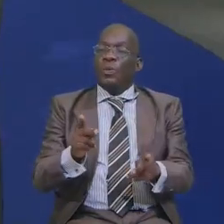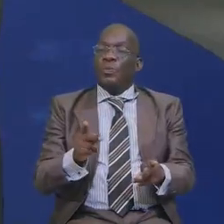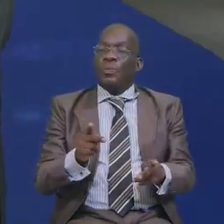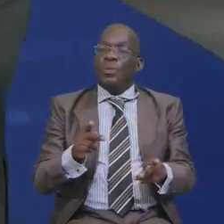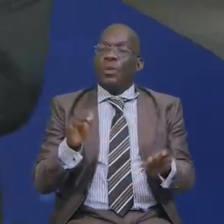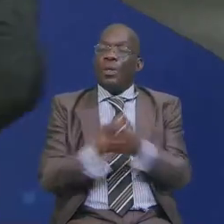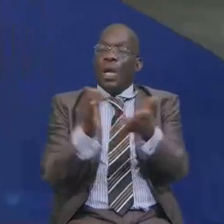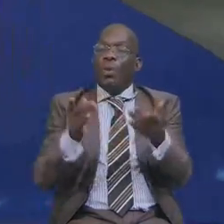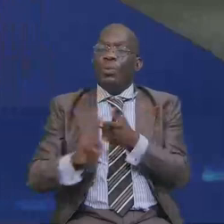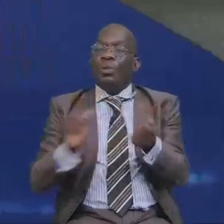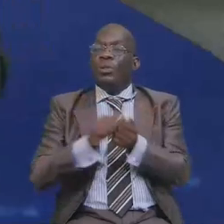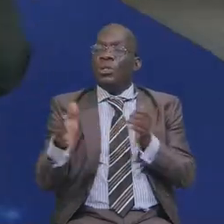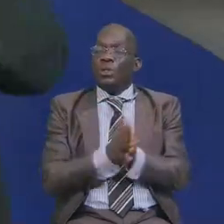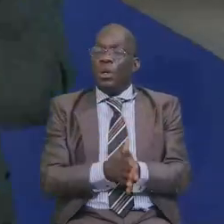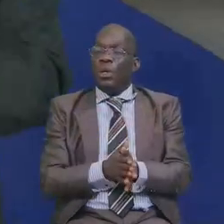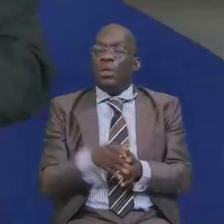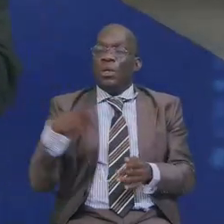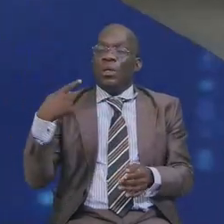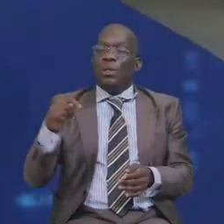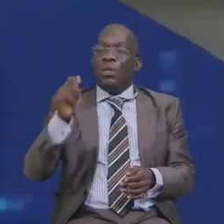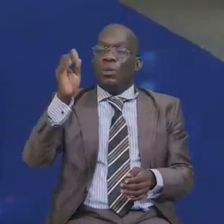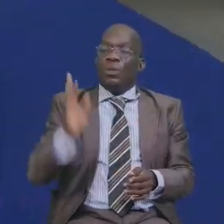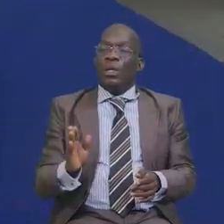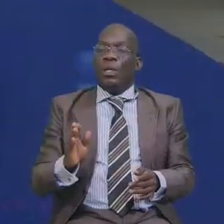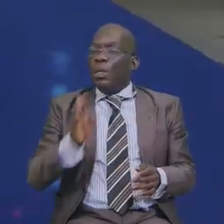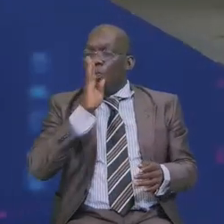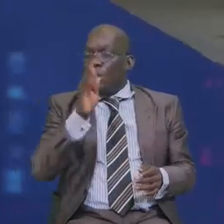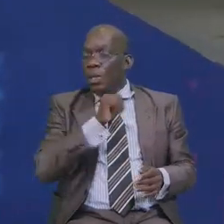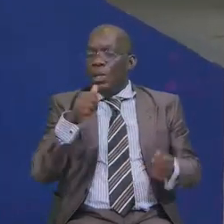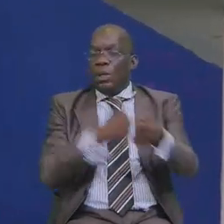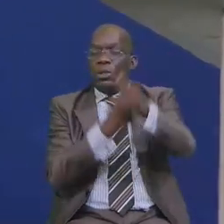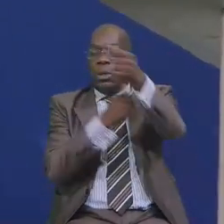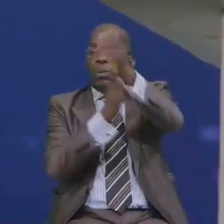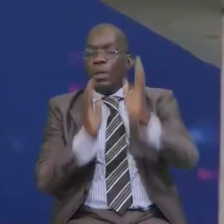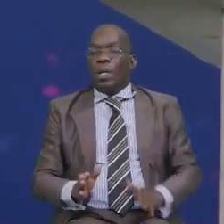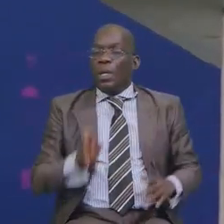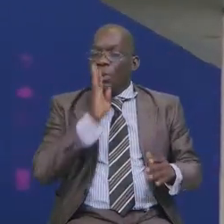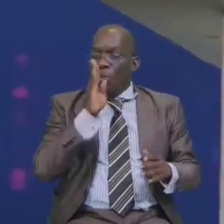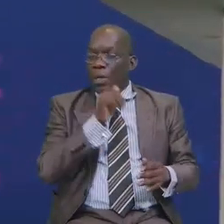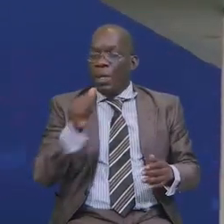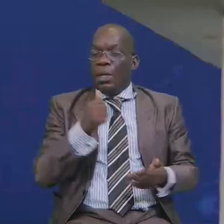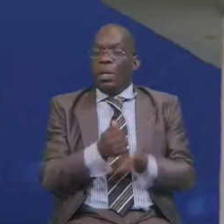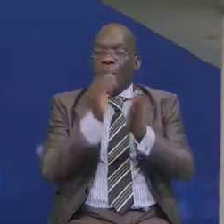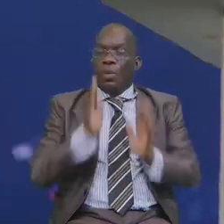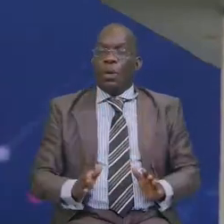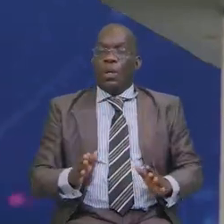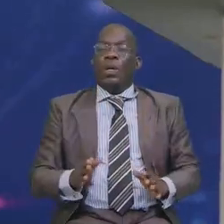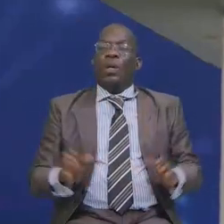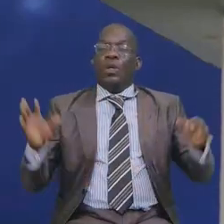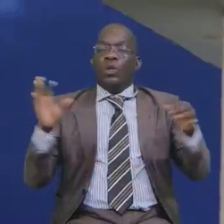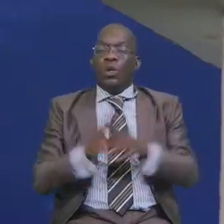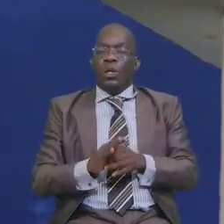détruire les prédicateurs? Alors sois un soutien, aide. Alors sois une